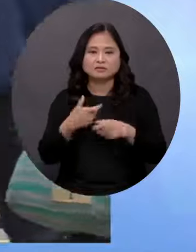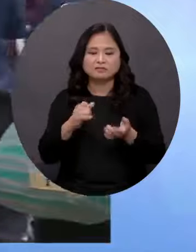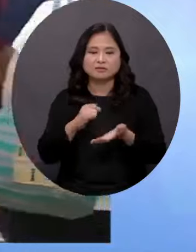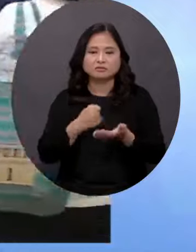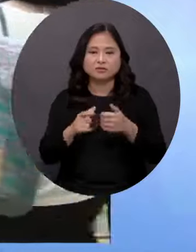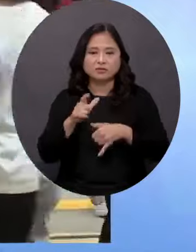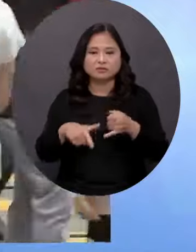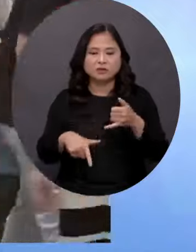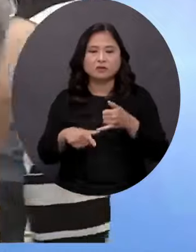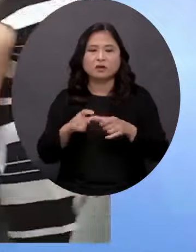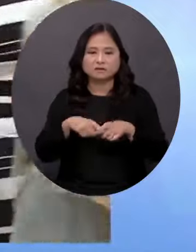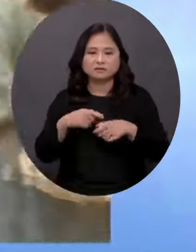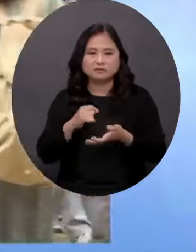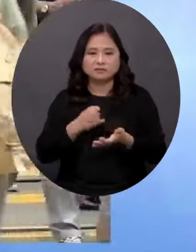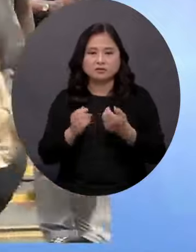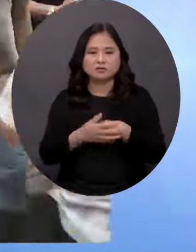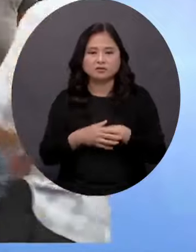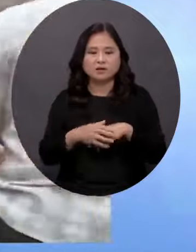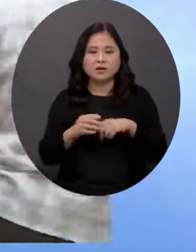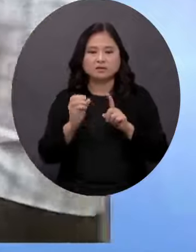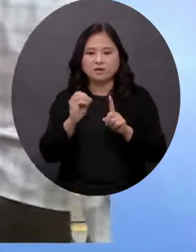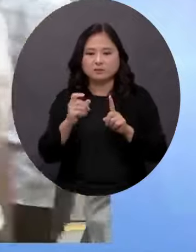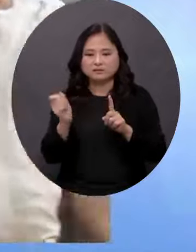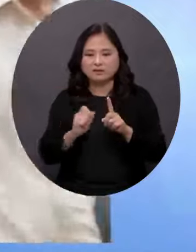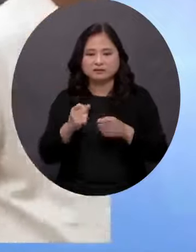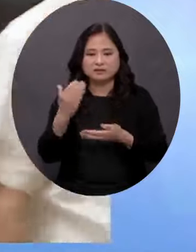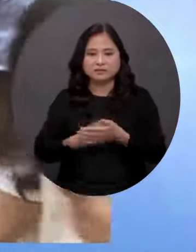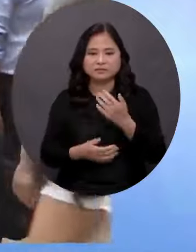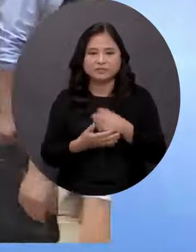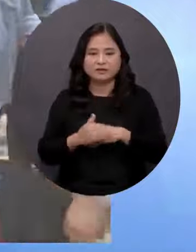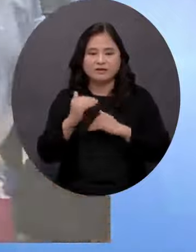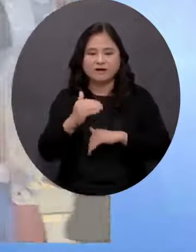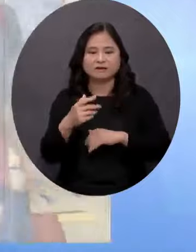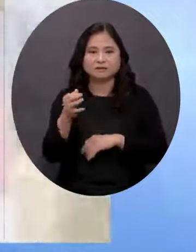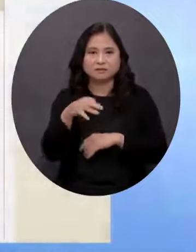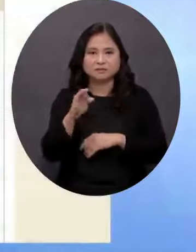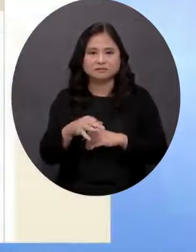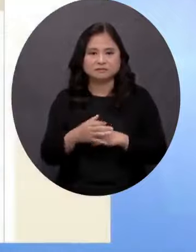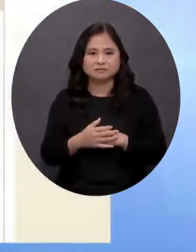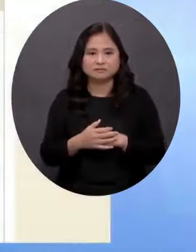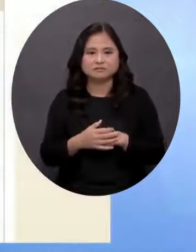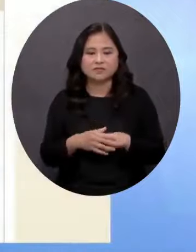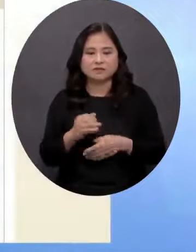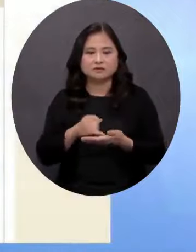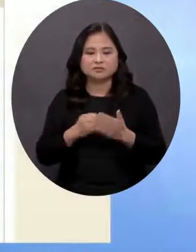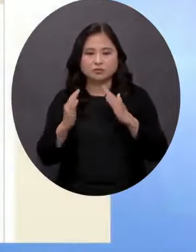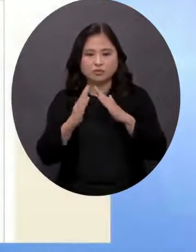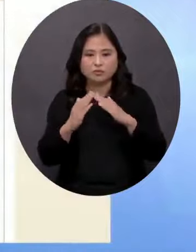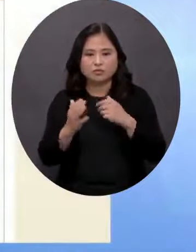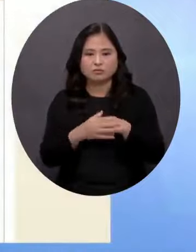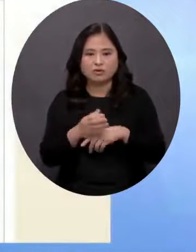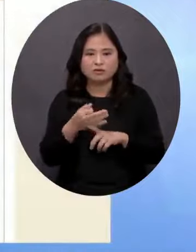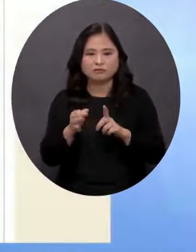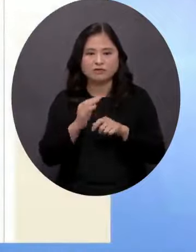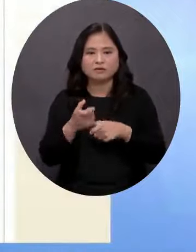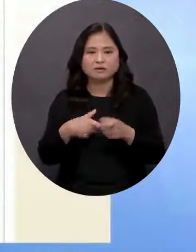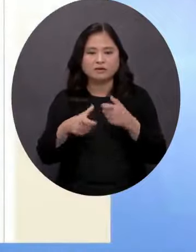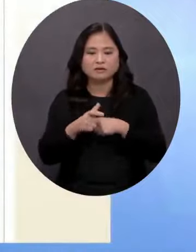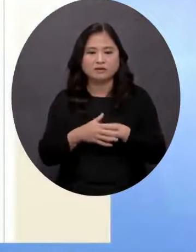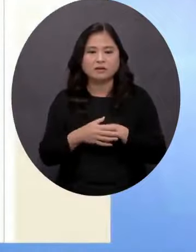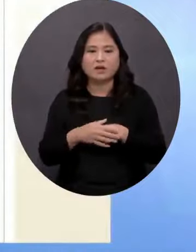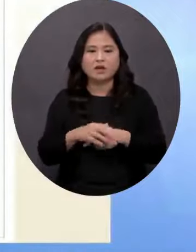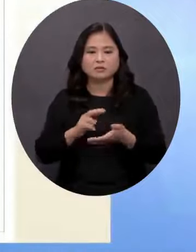息課稅會獲100%寬減，上限3000元。稅務局說，非經營獨資業務的一